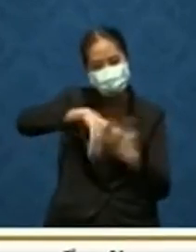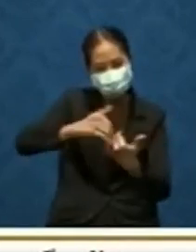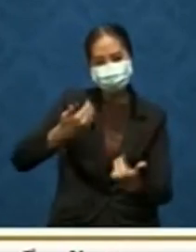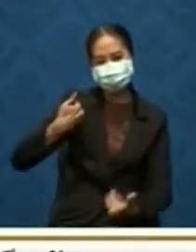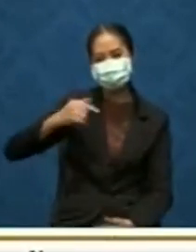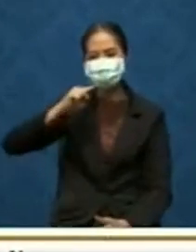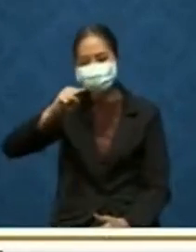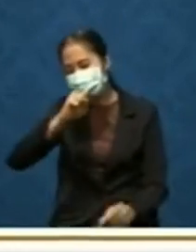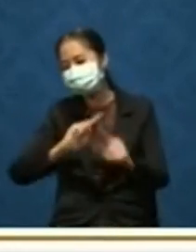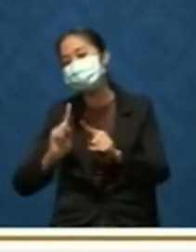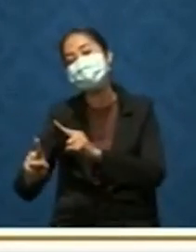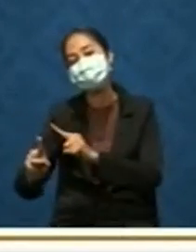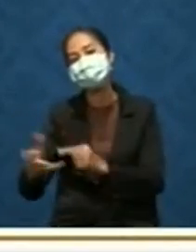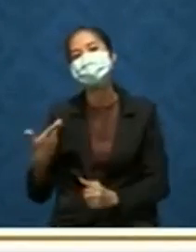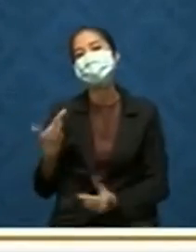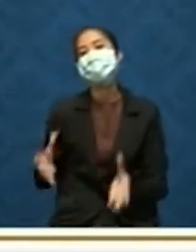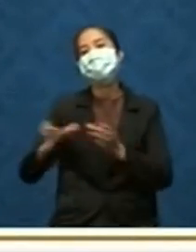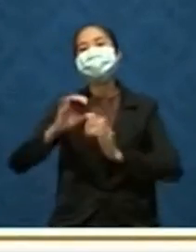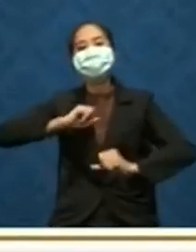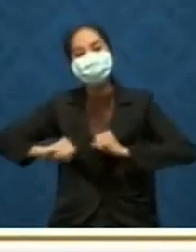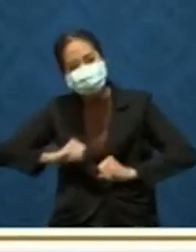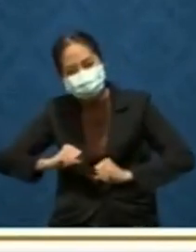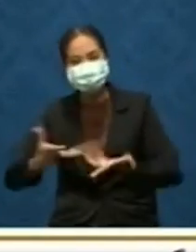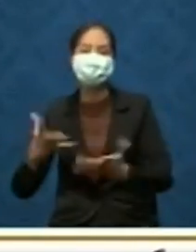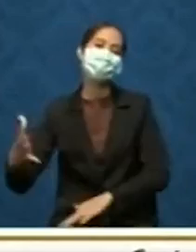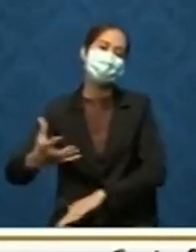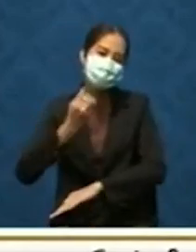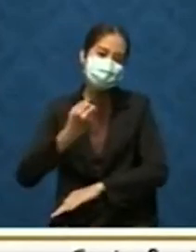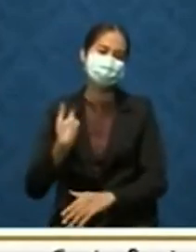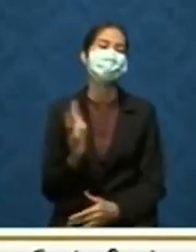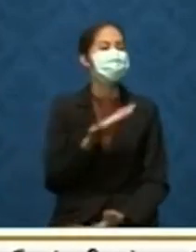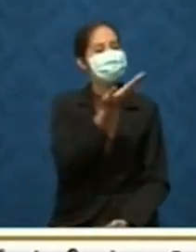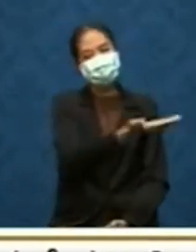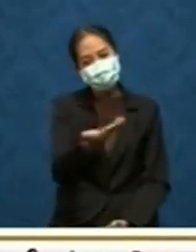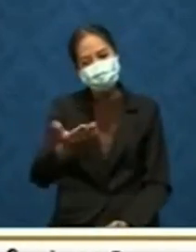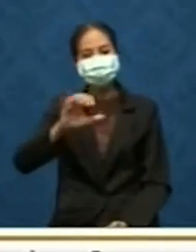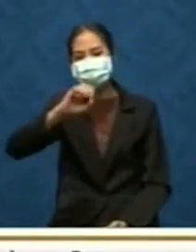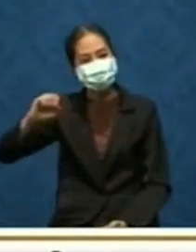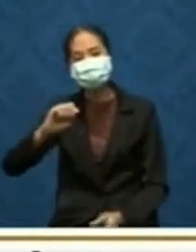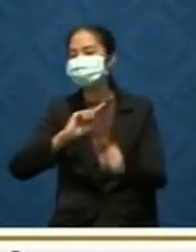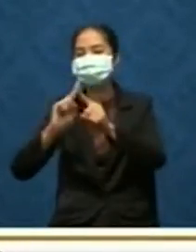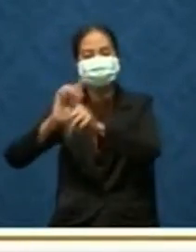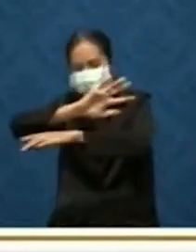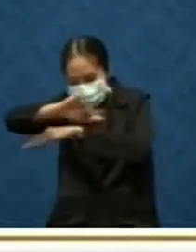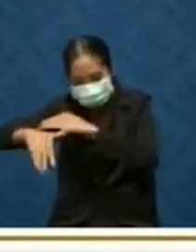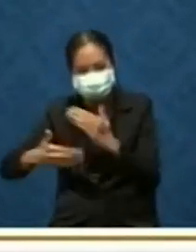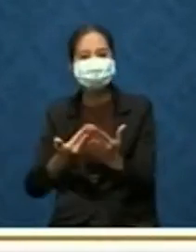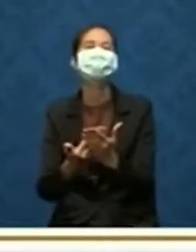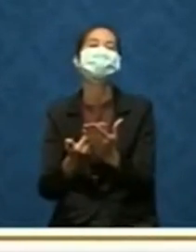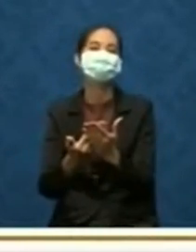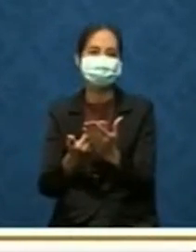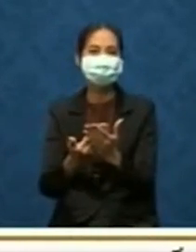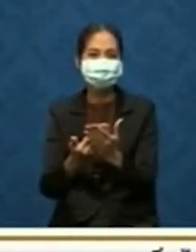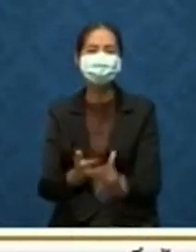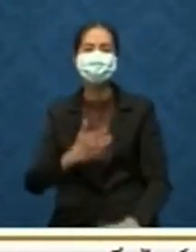เป็นเรื่องของเยาวชนเป็นเรื่องของนักการเมืองเป็นเรื่องของพวกเราผู้แทนราษฎรทุกคนทุกครั้ง